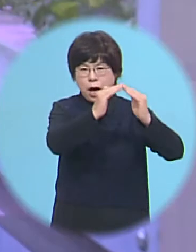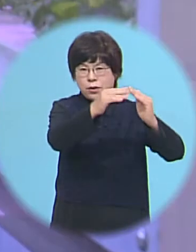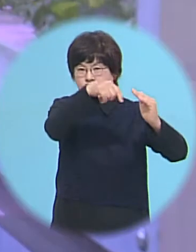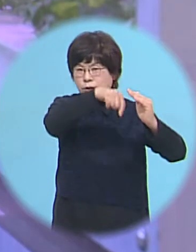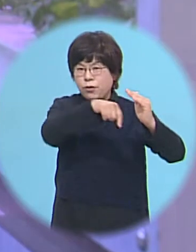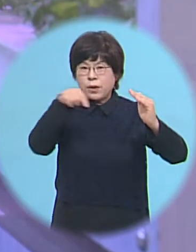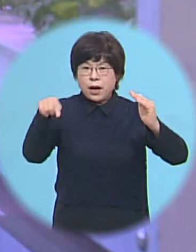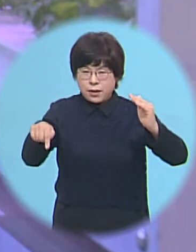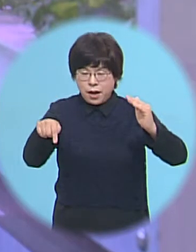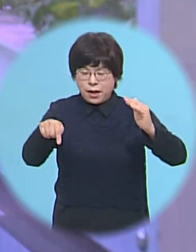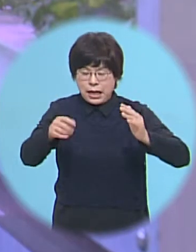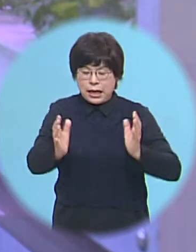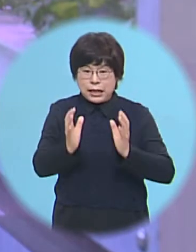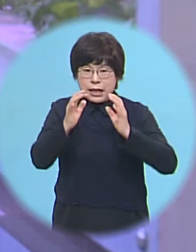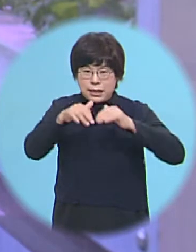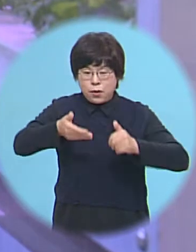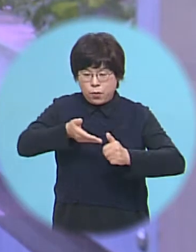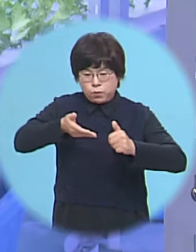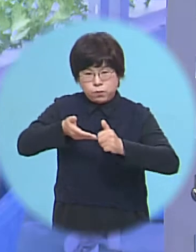菜を生産しています。